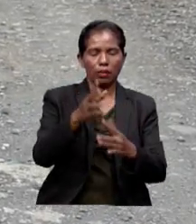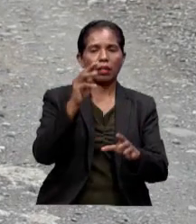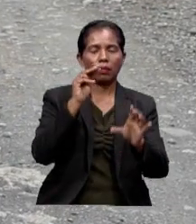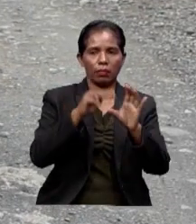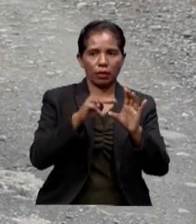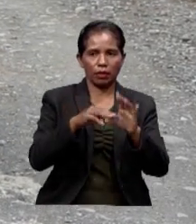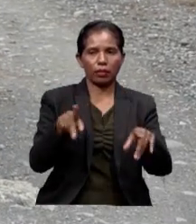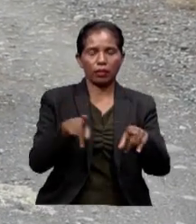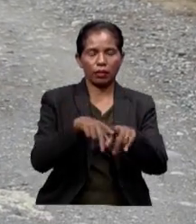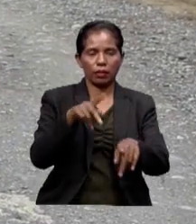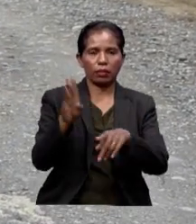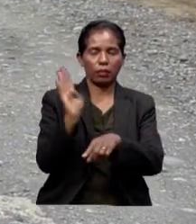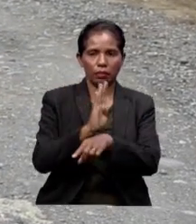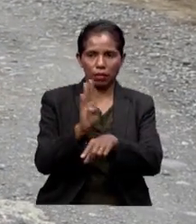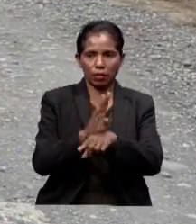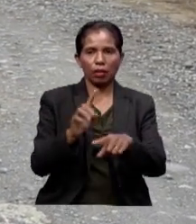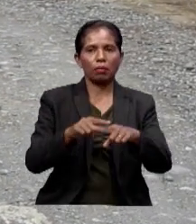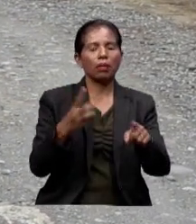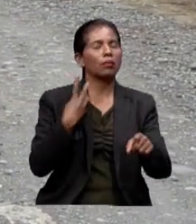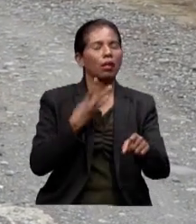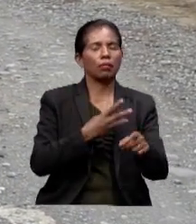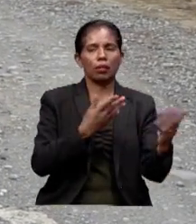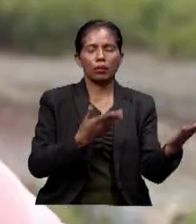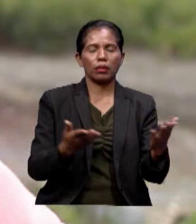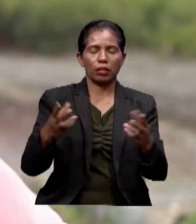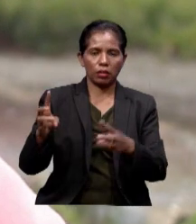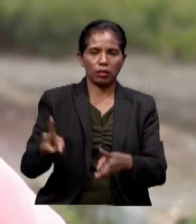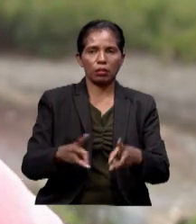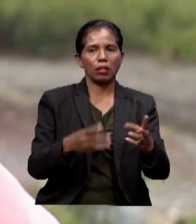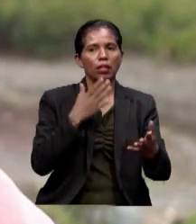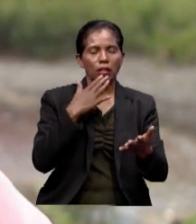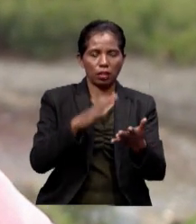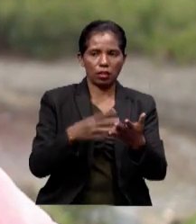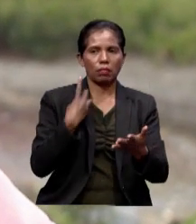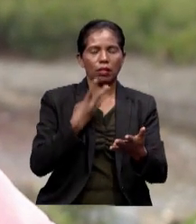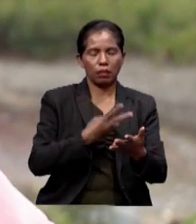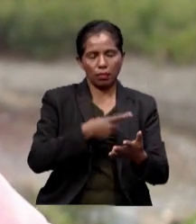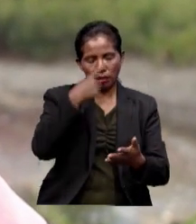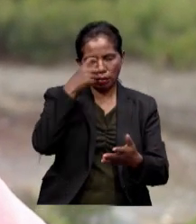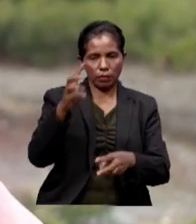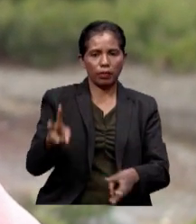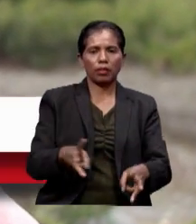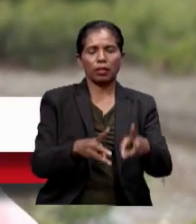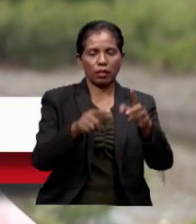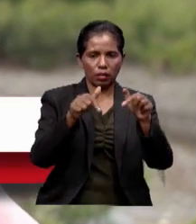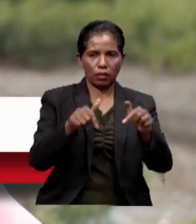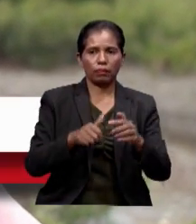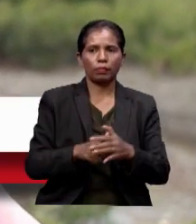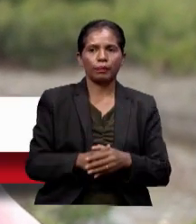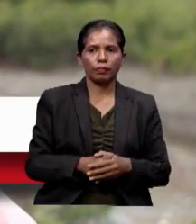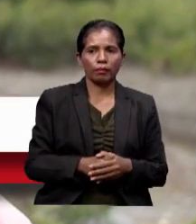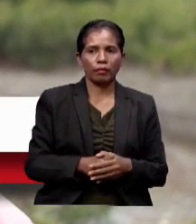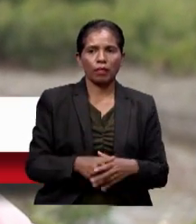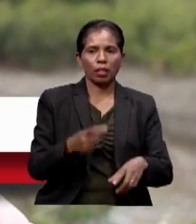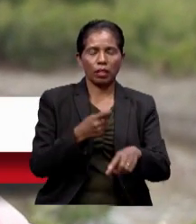Nudar ema bisnis, mai be amilau istrada ne maka ladung dia ba ami. Tamba istrada idene, kanu